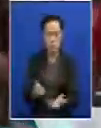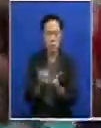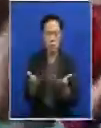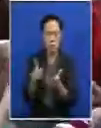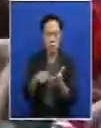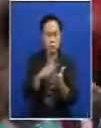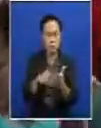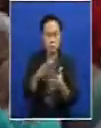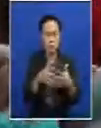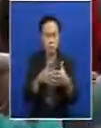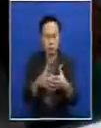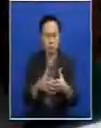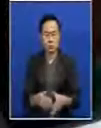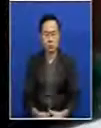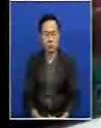ค่ะ